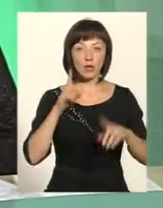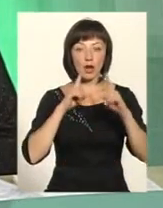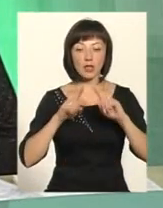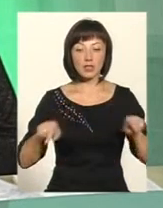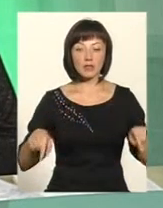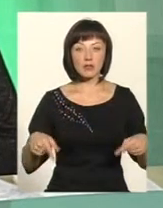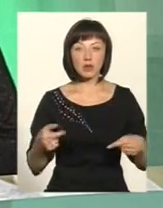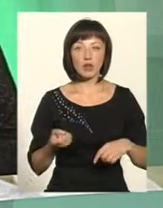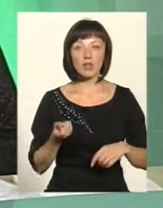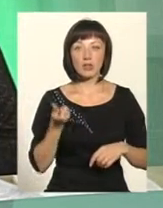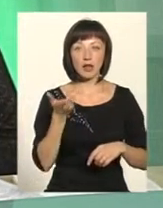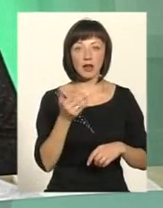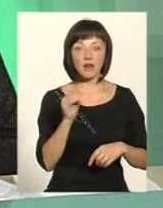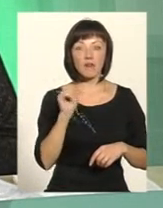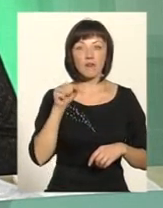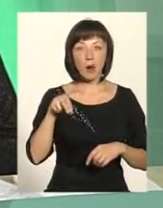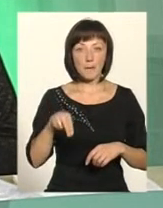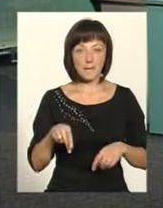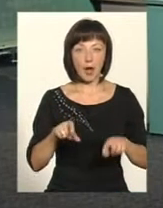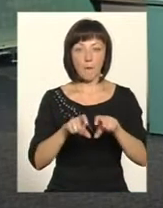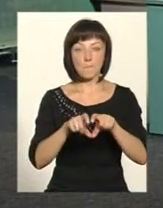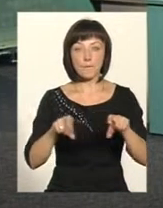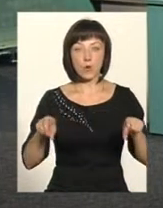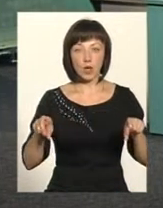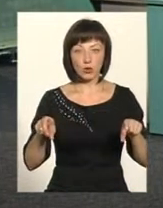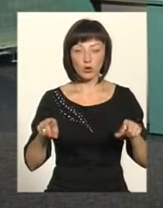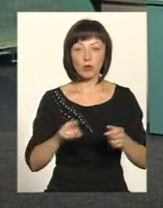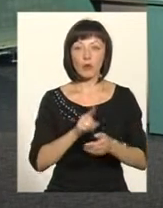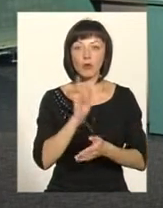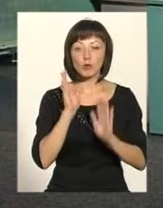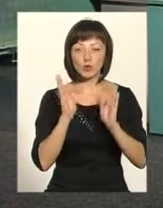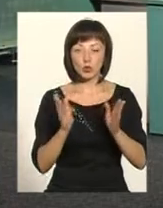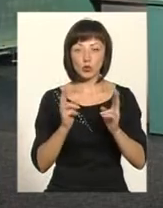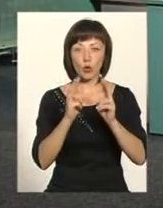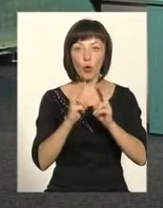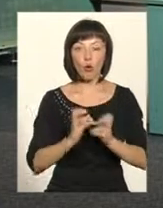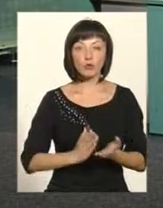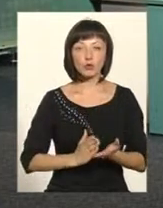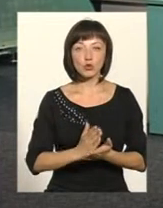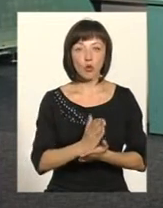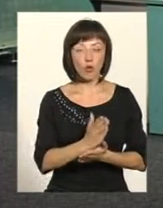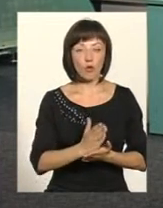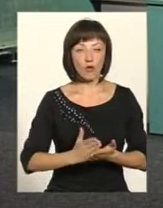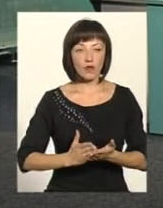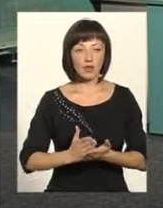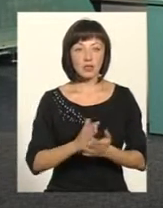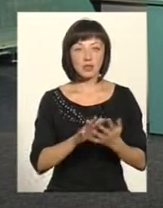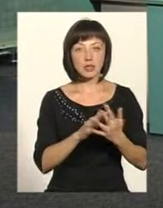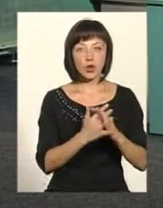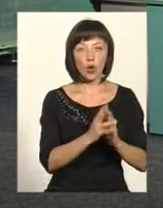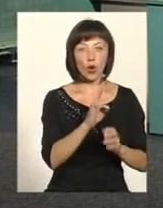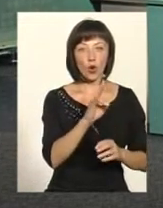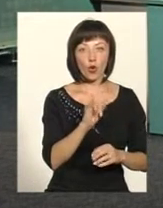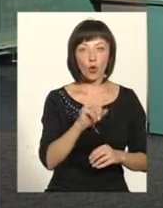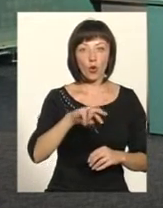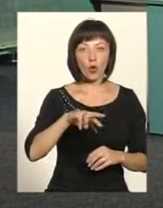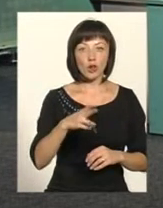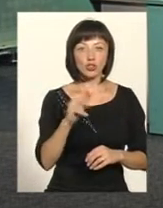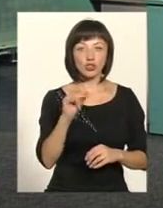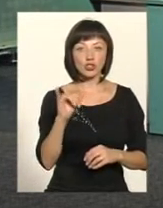декількох ФАПів амбулаторій. Амбулаторії будуть обслуговувати село Кульчини, створена